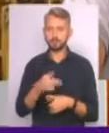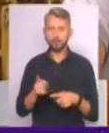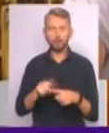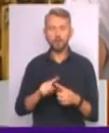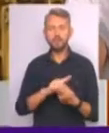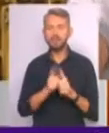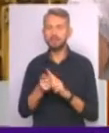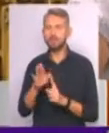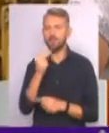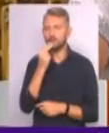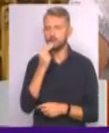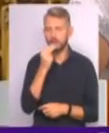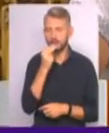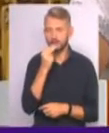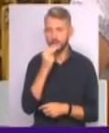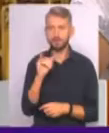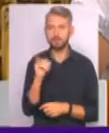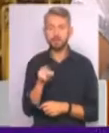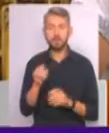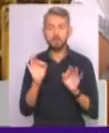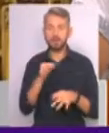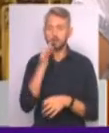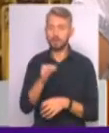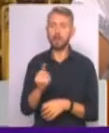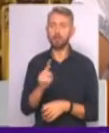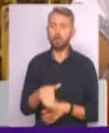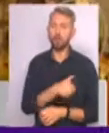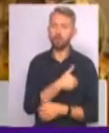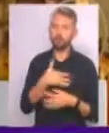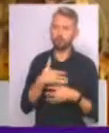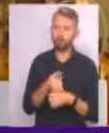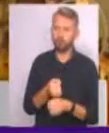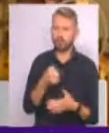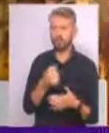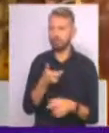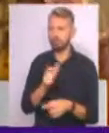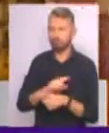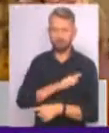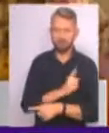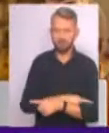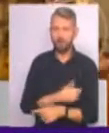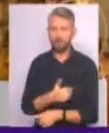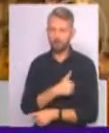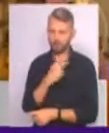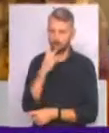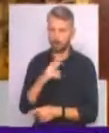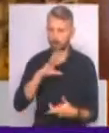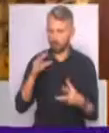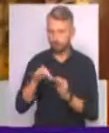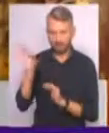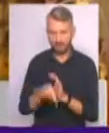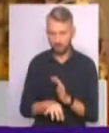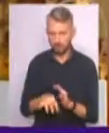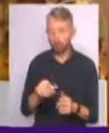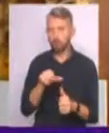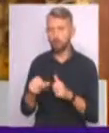зміни в харчуванні, і ви правильно сказали, що хочеться схуднути досить різко, хочеться побачити результат, особливо це